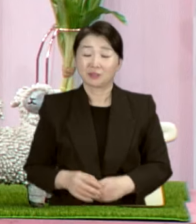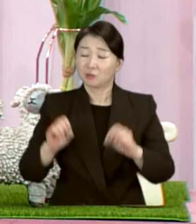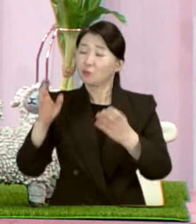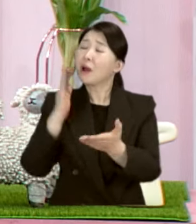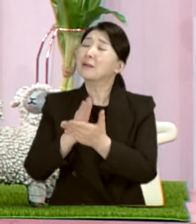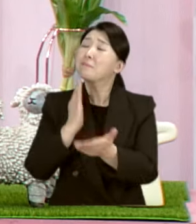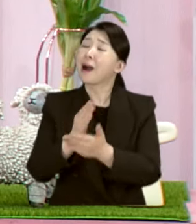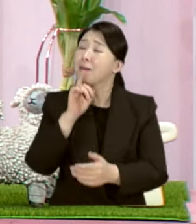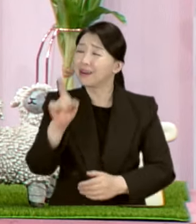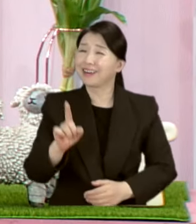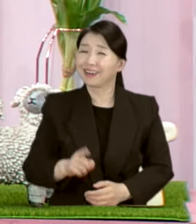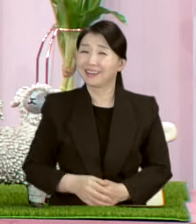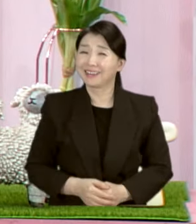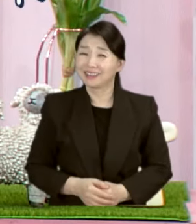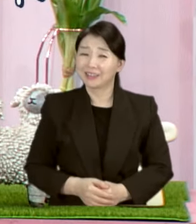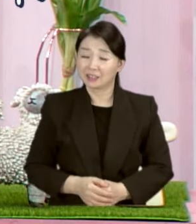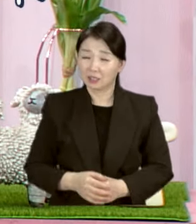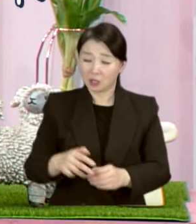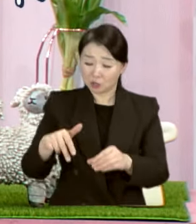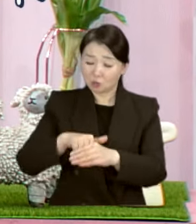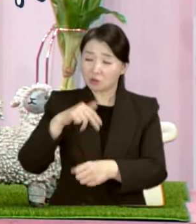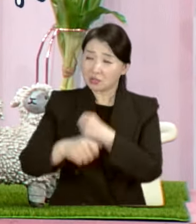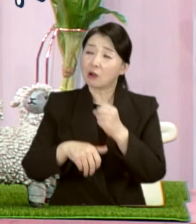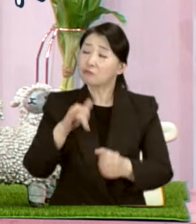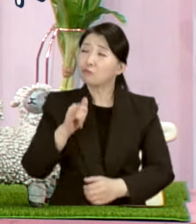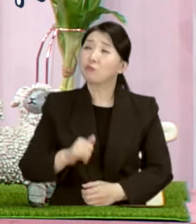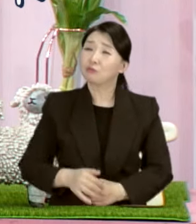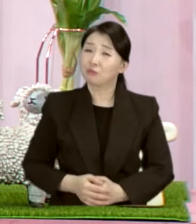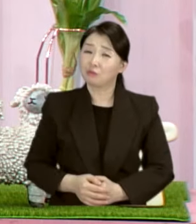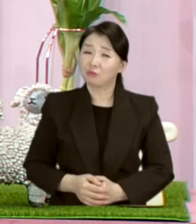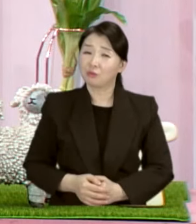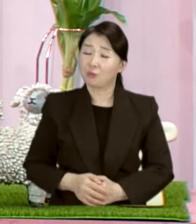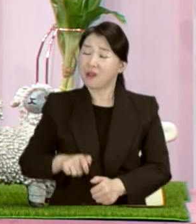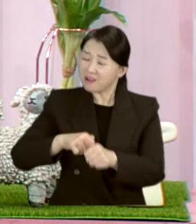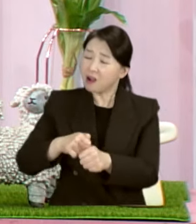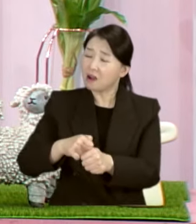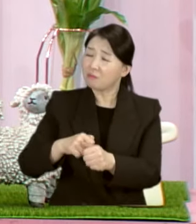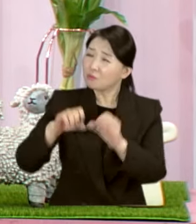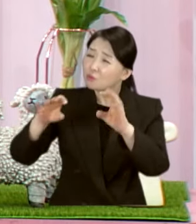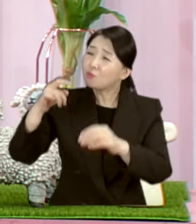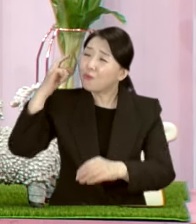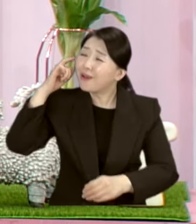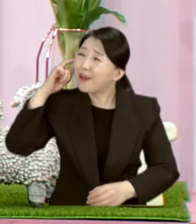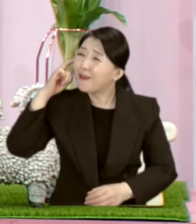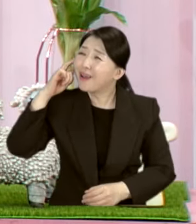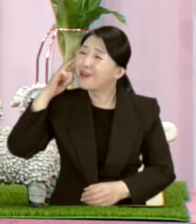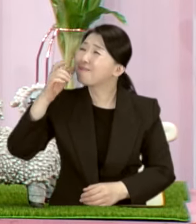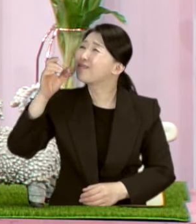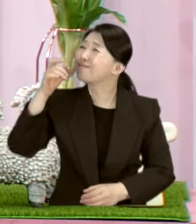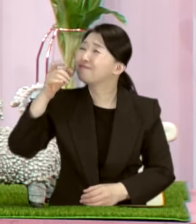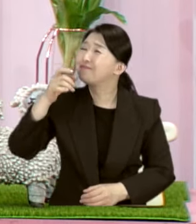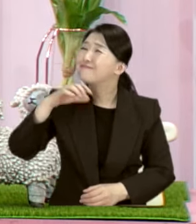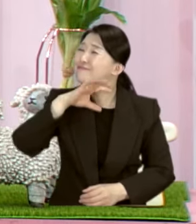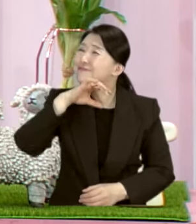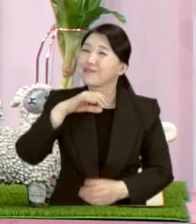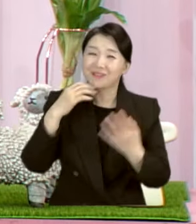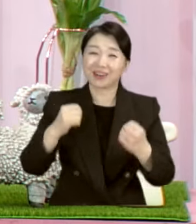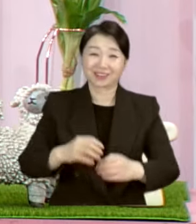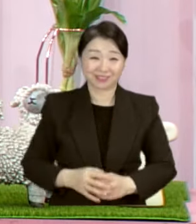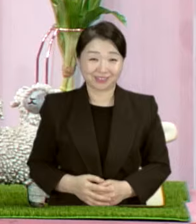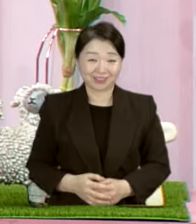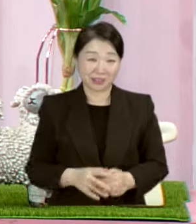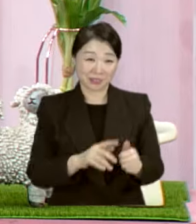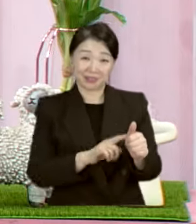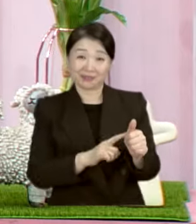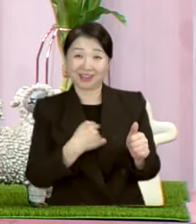좀 그만하라고 제발. 종교의 자유가 있는 거 아니냐고. 왜 이렇게 강압적으로 전도하려고 이렇게 따지기도 했어요. 그랬던 김동혁